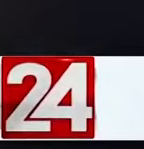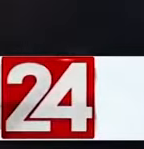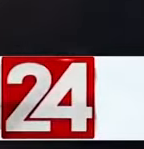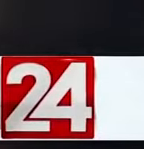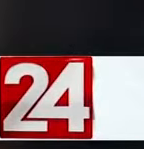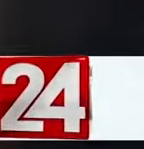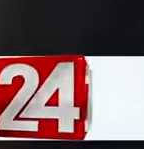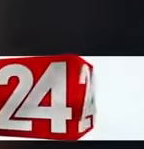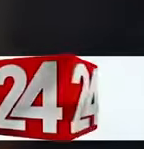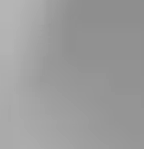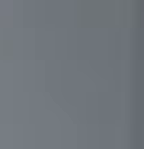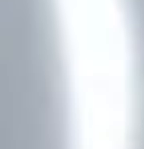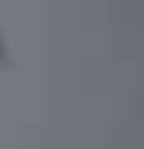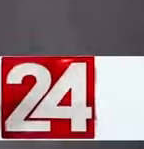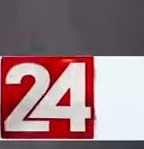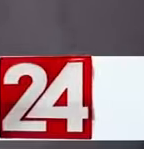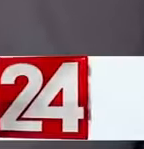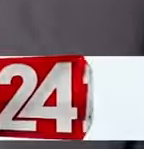arestado.